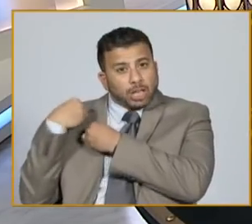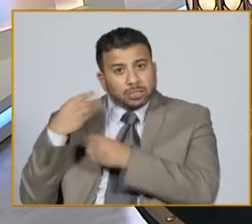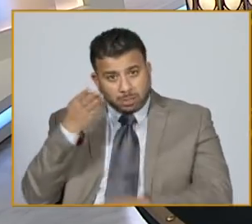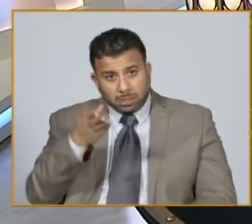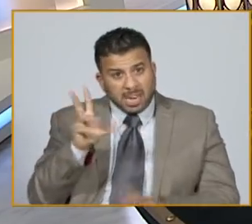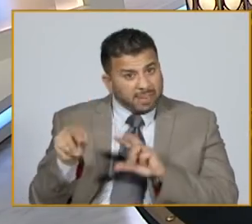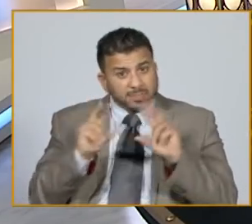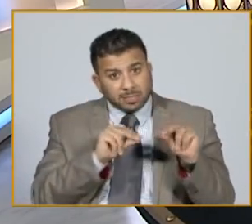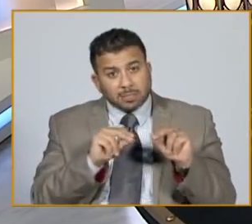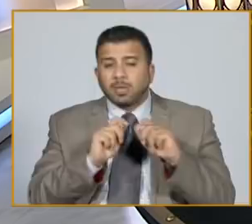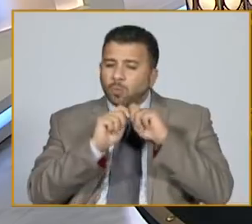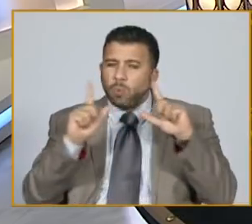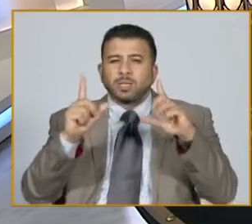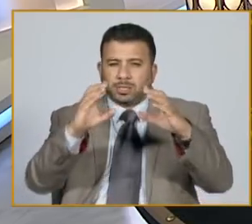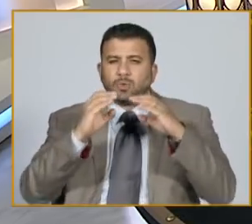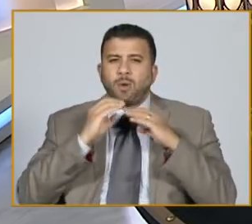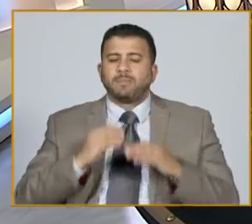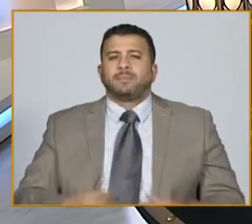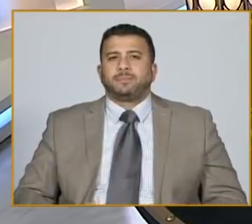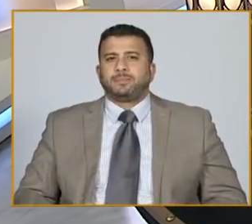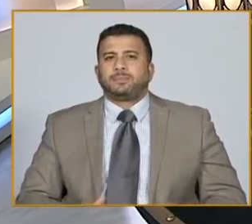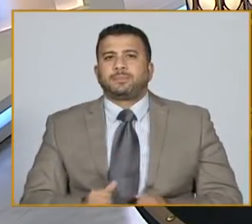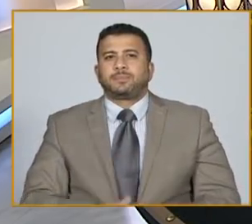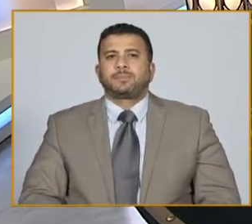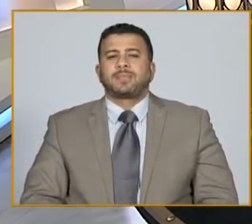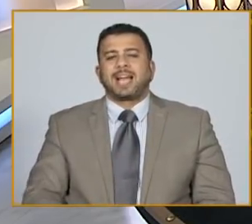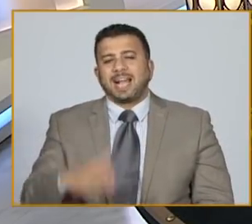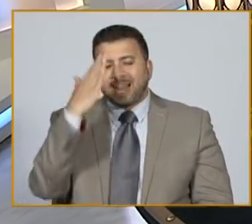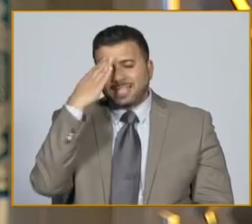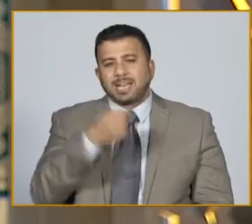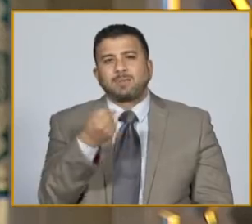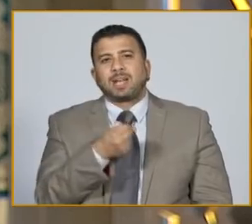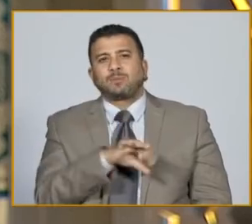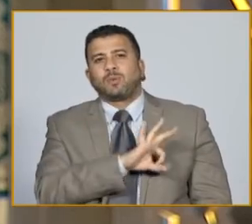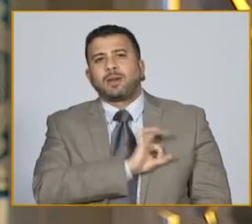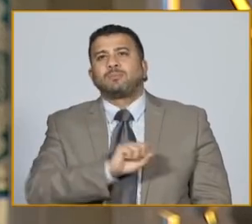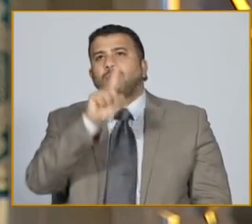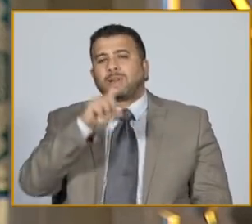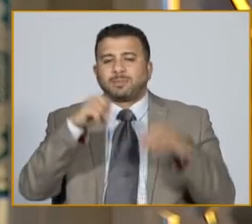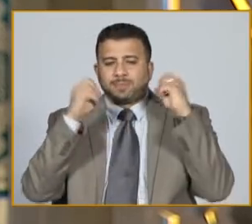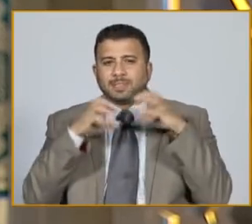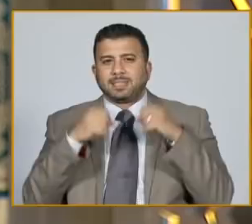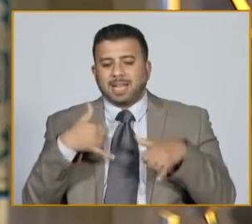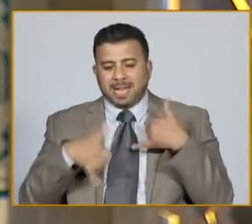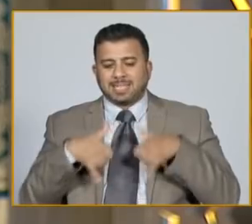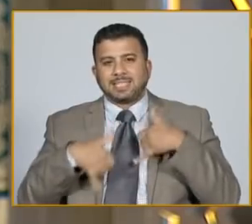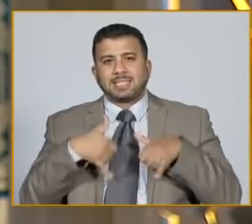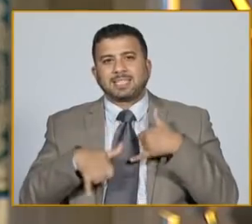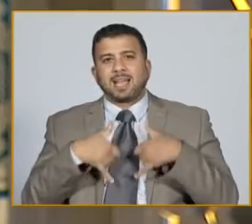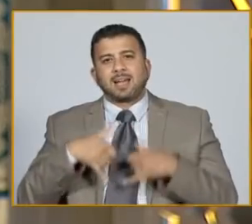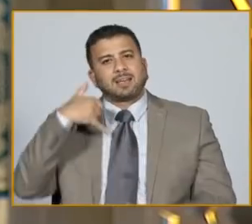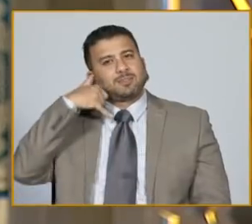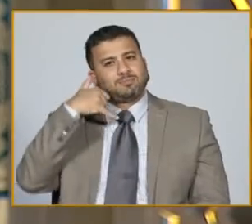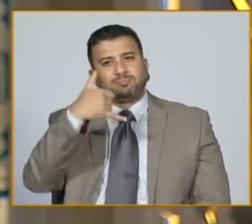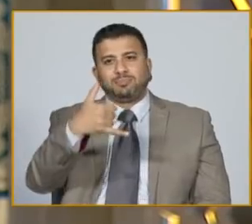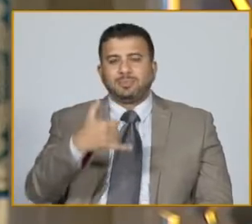وشكرا. فضيلة جميلة من الجزائر. السلام عليكم. عليكم السلام. وشك. مرحبا